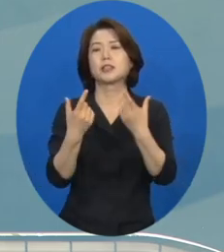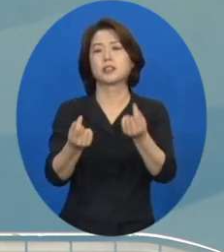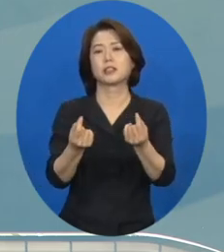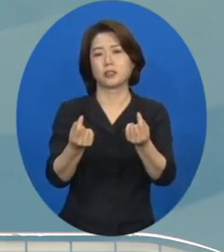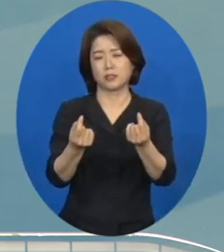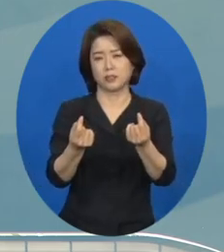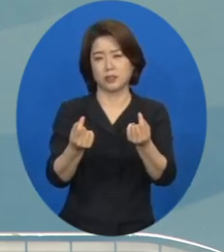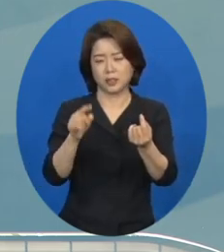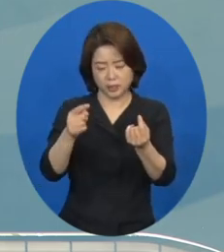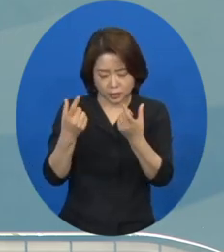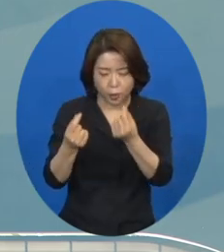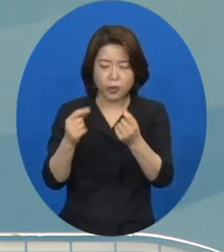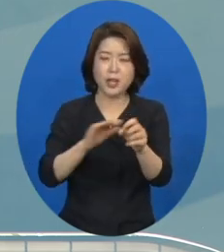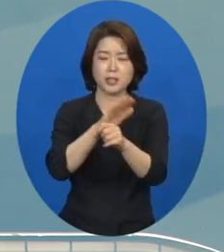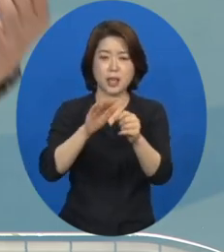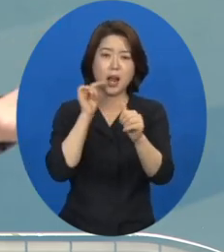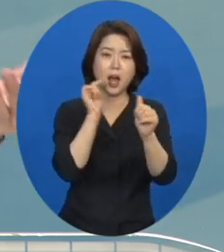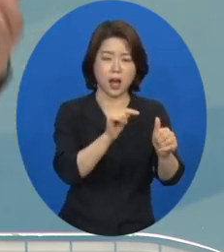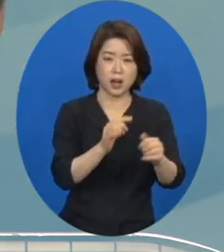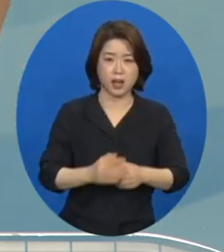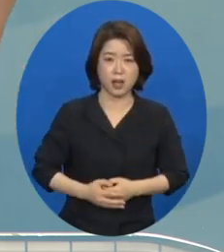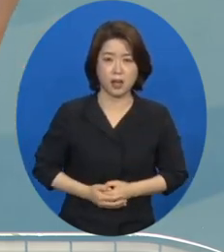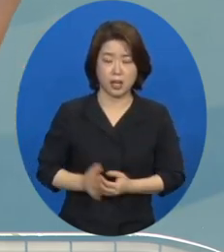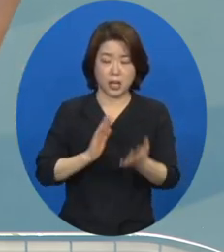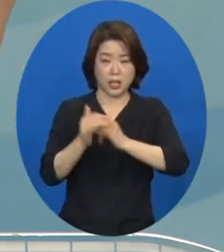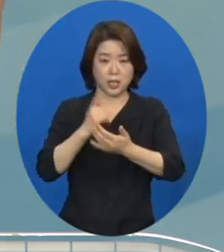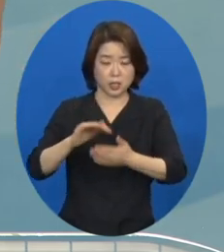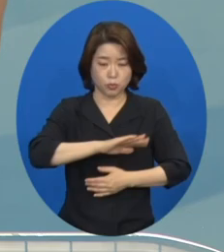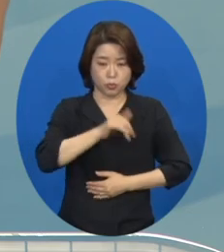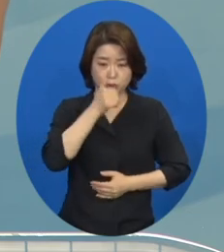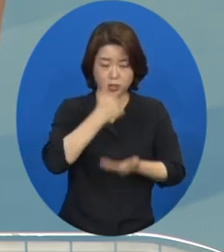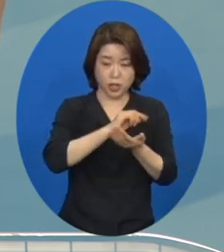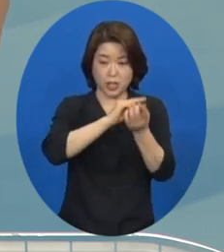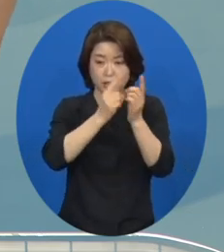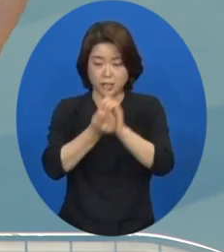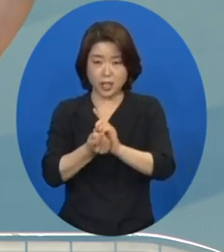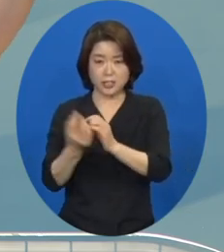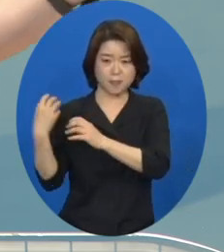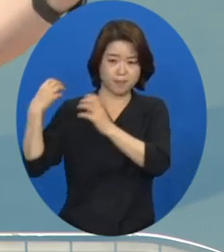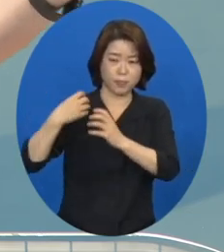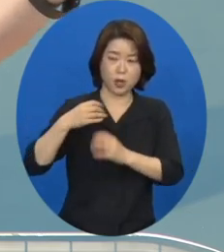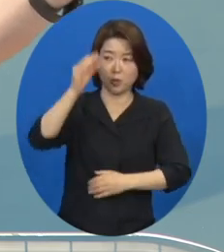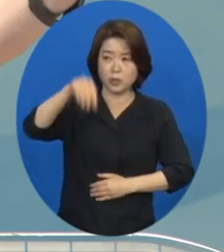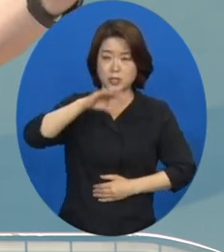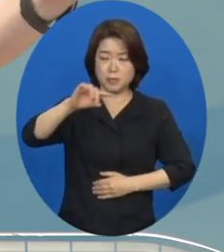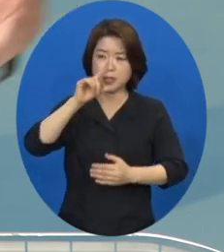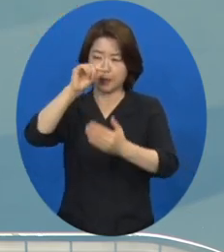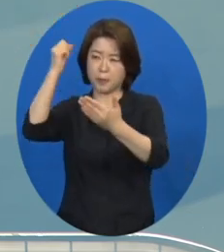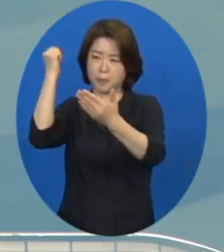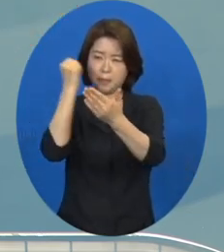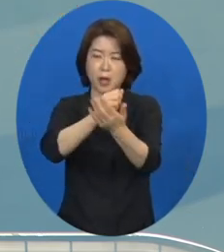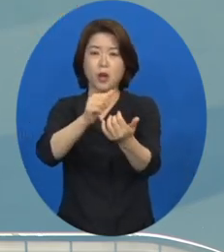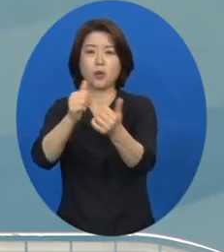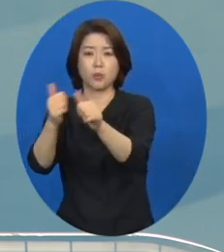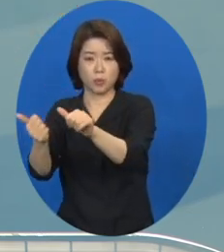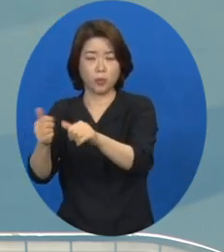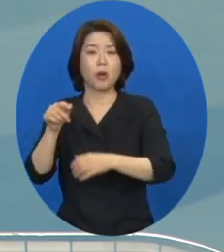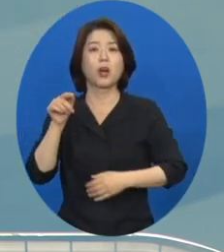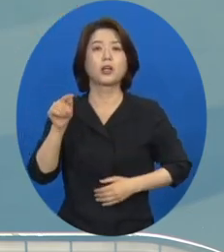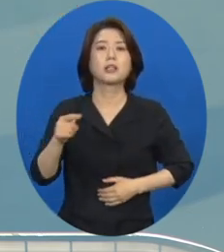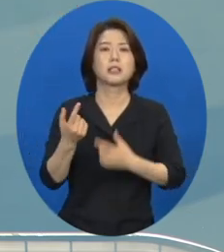사랑하라. 예수님은 우리 죄를 대신 지시고 십자가에 달려 못 박히셨어요. 그렇게